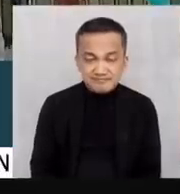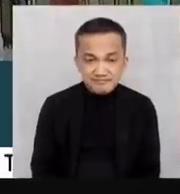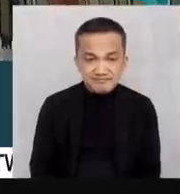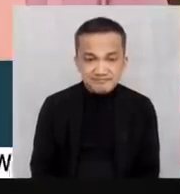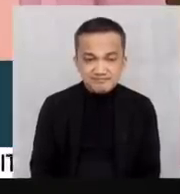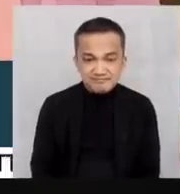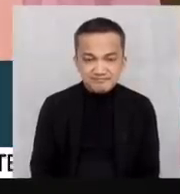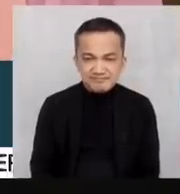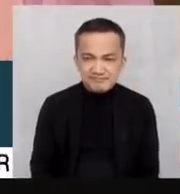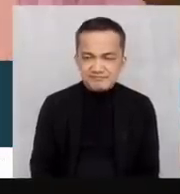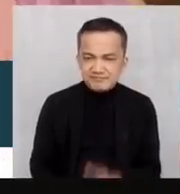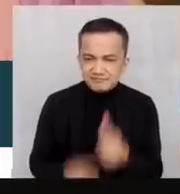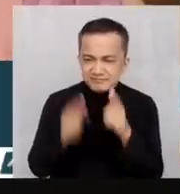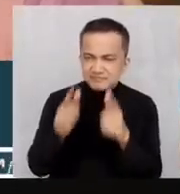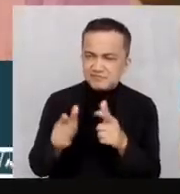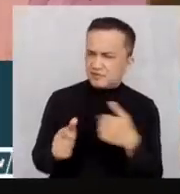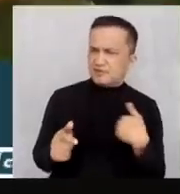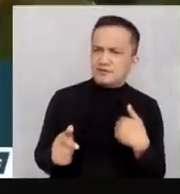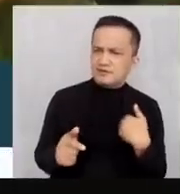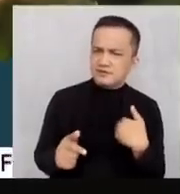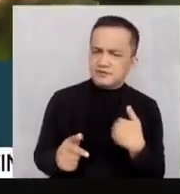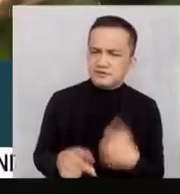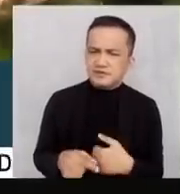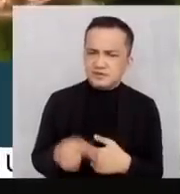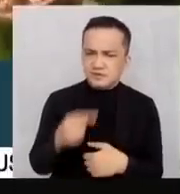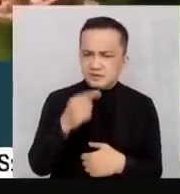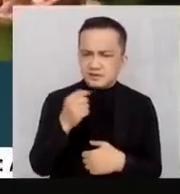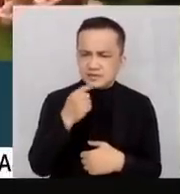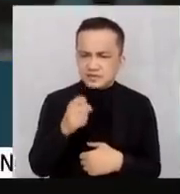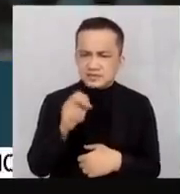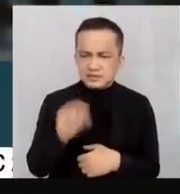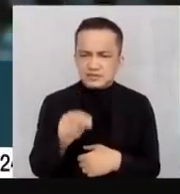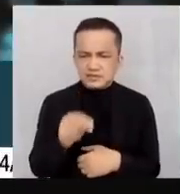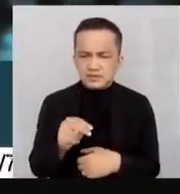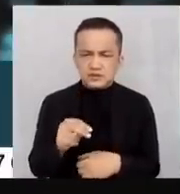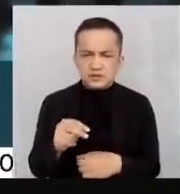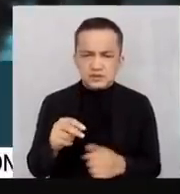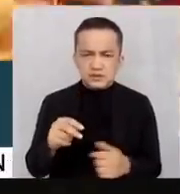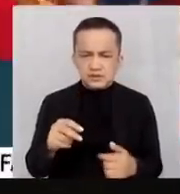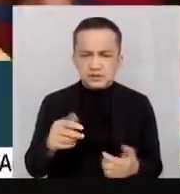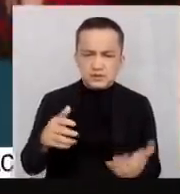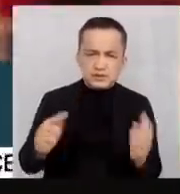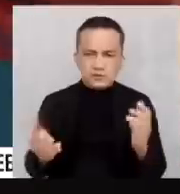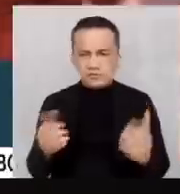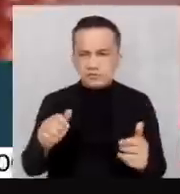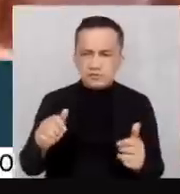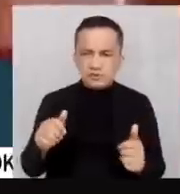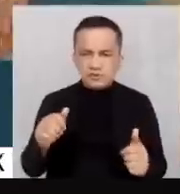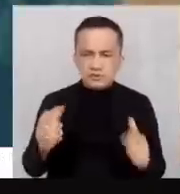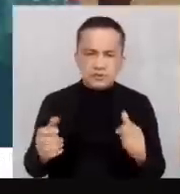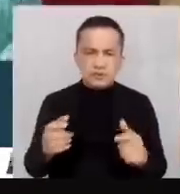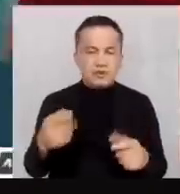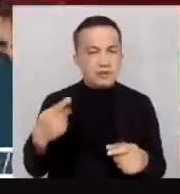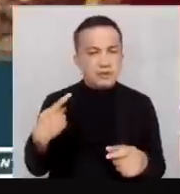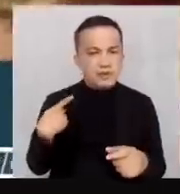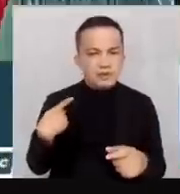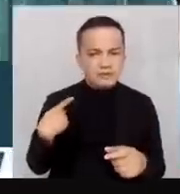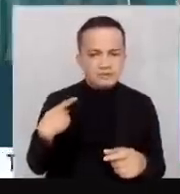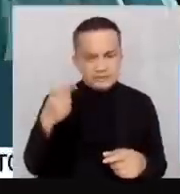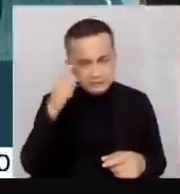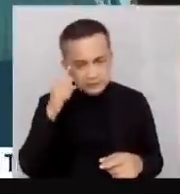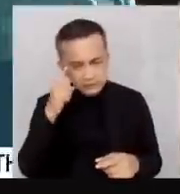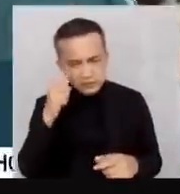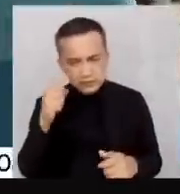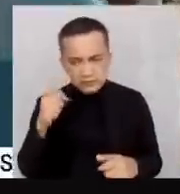Mukhang hindi naman eh, kasi kaya kailangan natin i-weigh, no, kung kailangan pa ba na magkaroon tayo ng iba pang